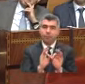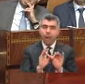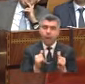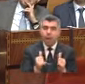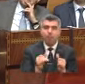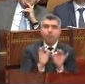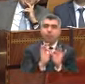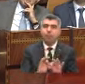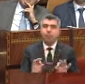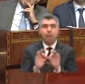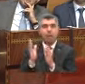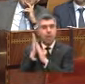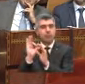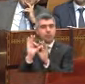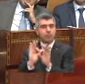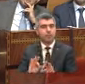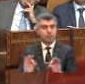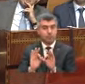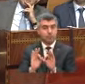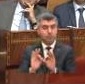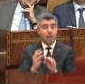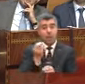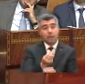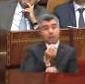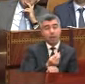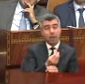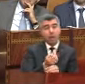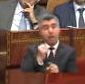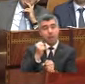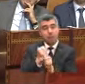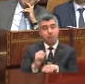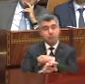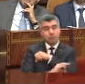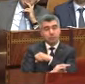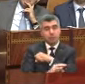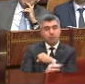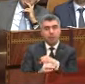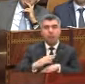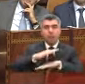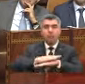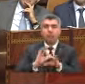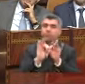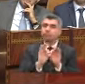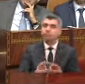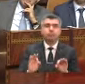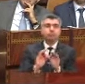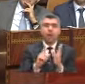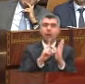كيناش. السيدة الوزيرة، تشغيل الأطفال غير مقبول أخلاقيا، غير مقبول إنسانيا، وغير مقبول